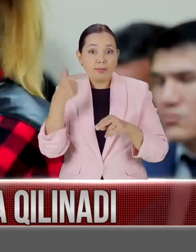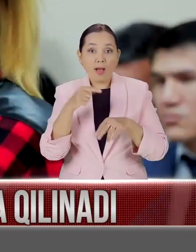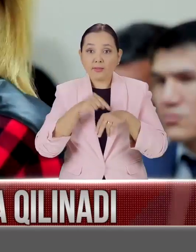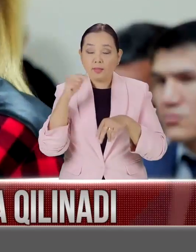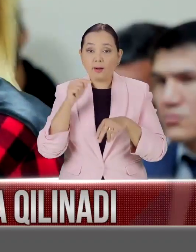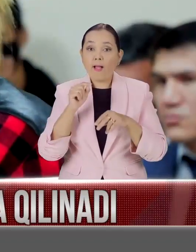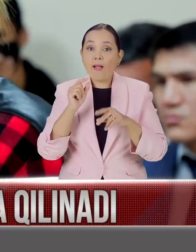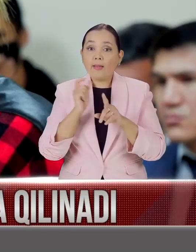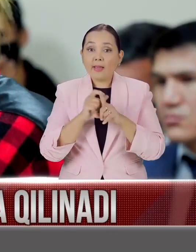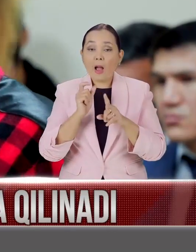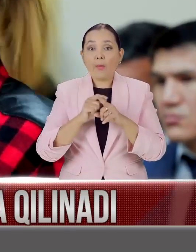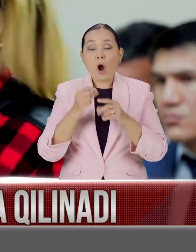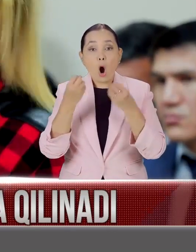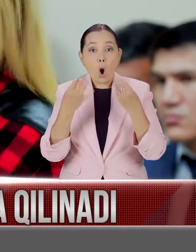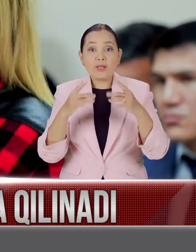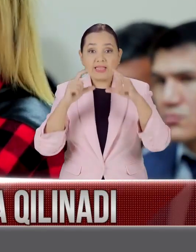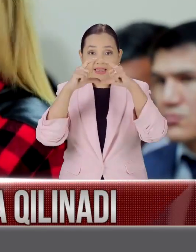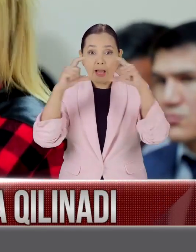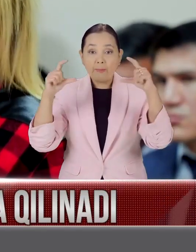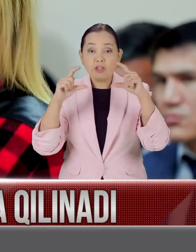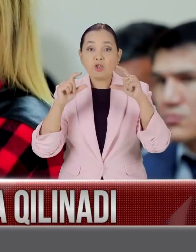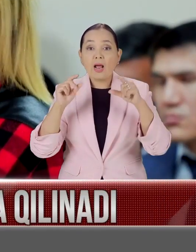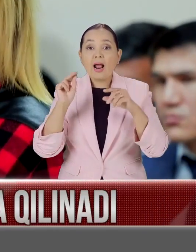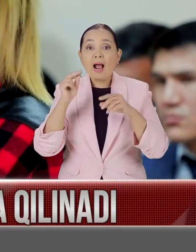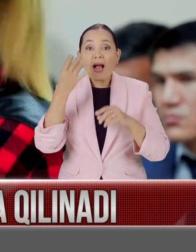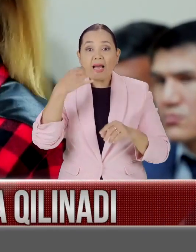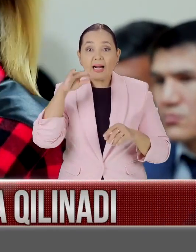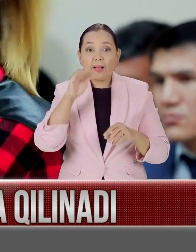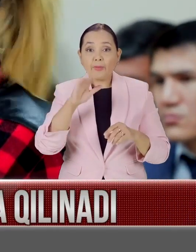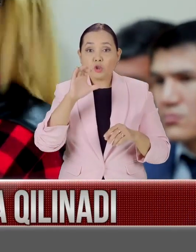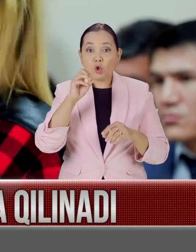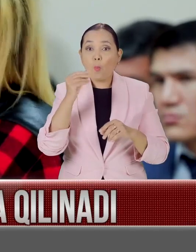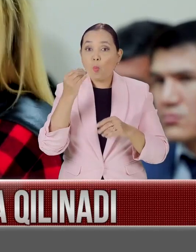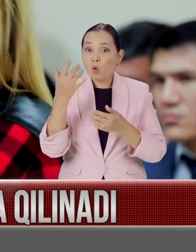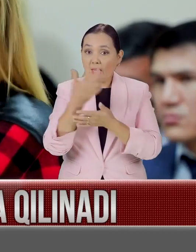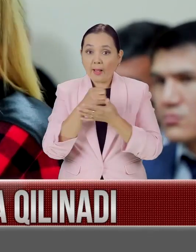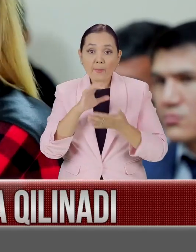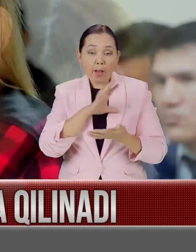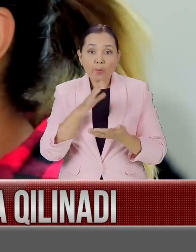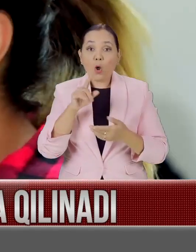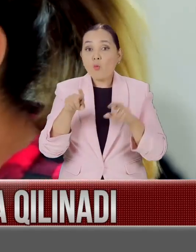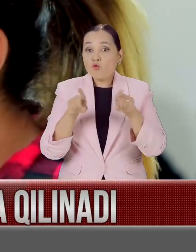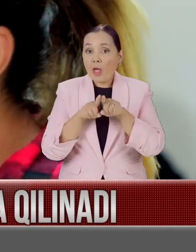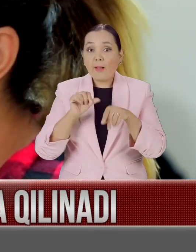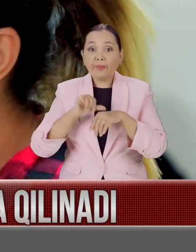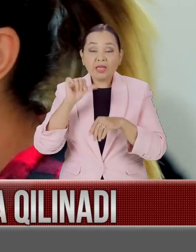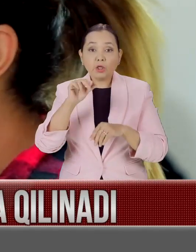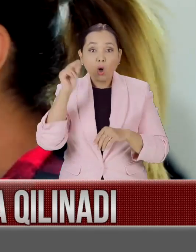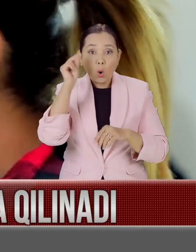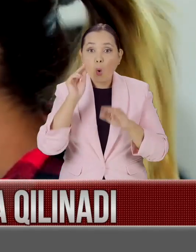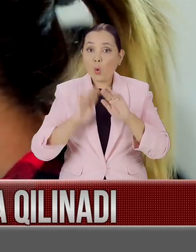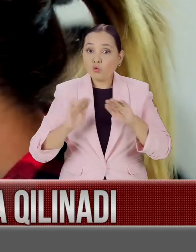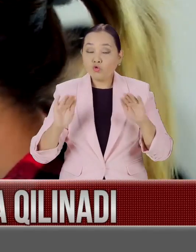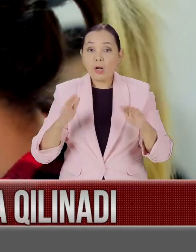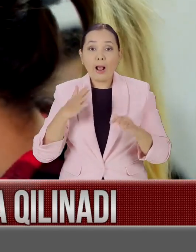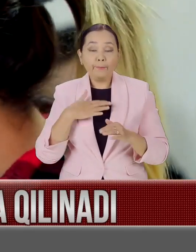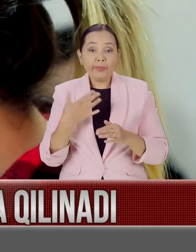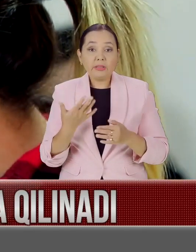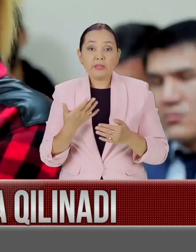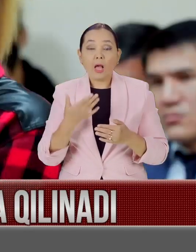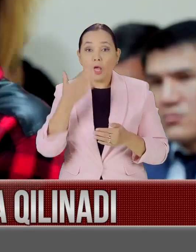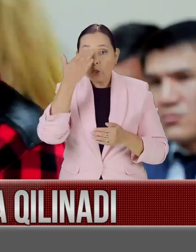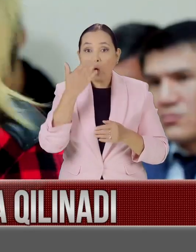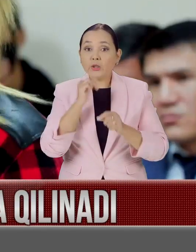gapiradi? O'qituvchilardan oddiy tabletchka uchun remont qilingan maktabga 40 ming so'mdan pul yig'imlari bo'ldi. Bundan ham tashqari o'quvchilarimizni